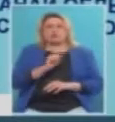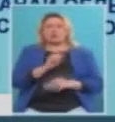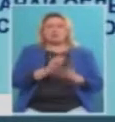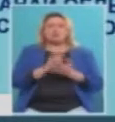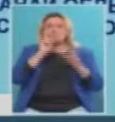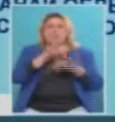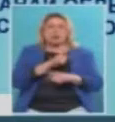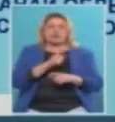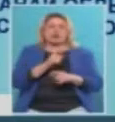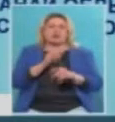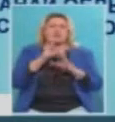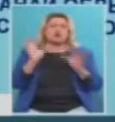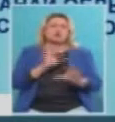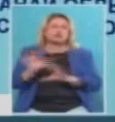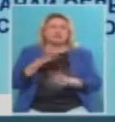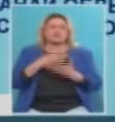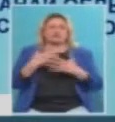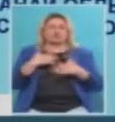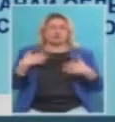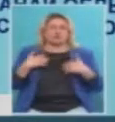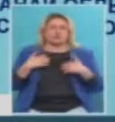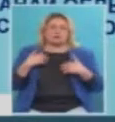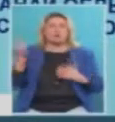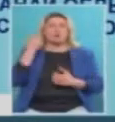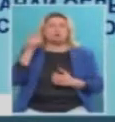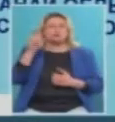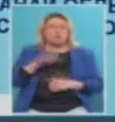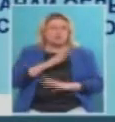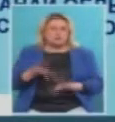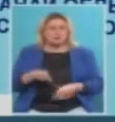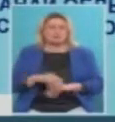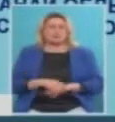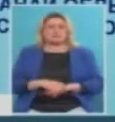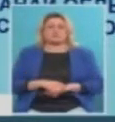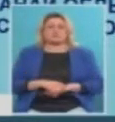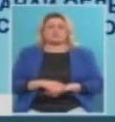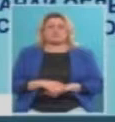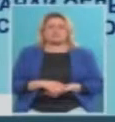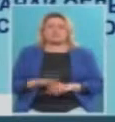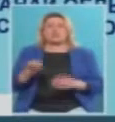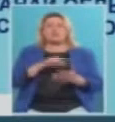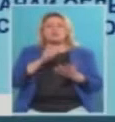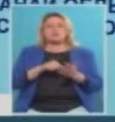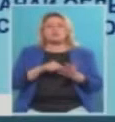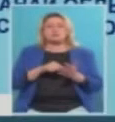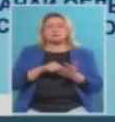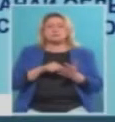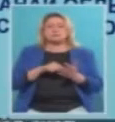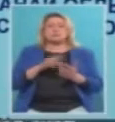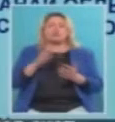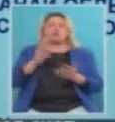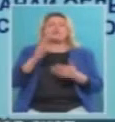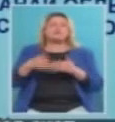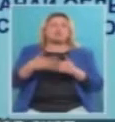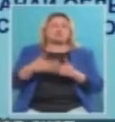недолжным образом содержали свой скот, пастуха не было, и как бы вопросов по привлечению к административной